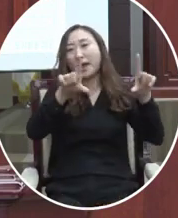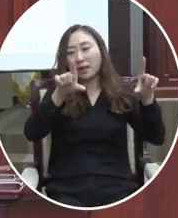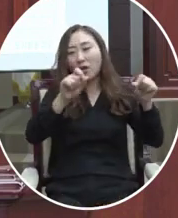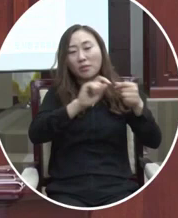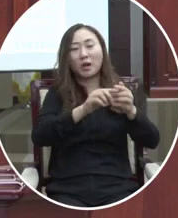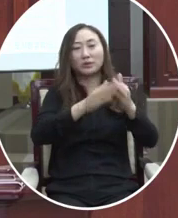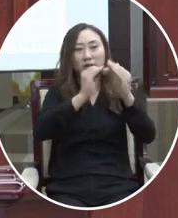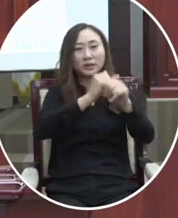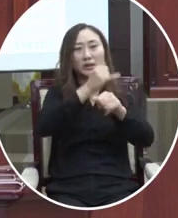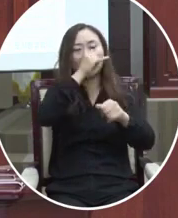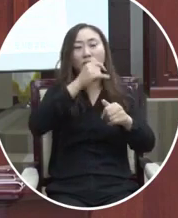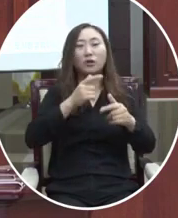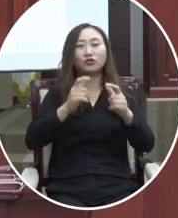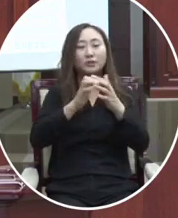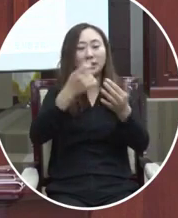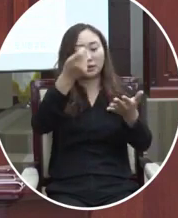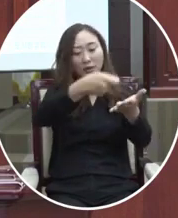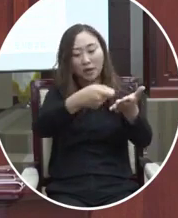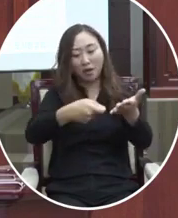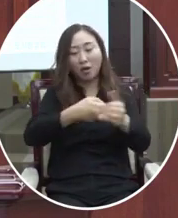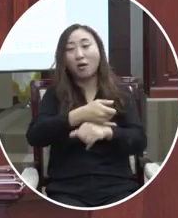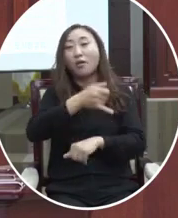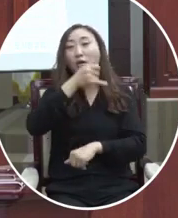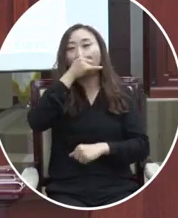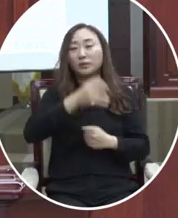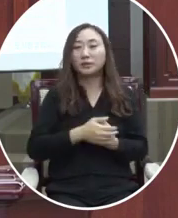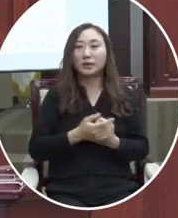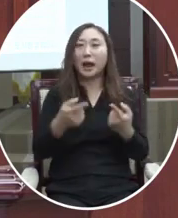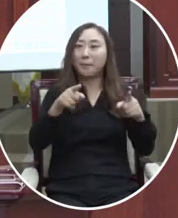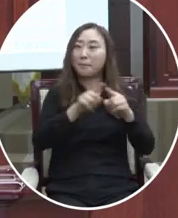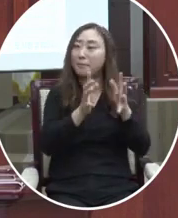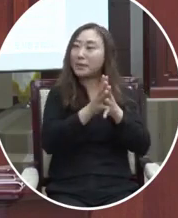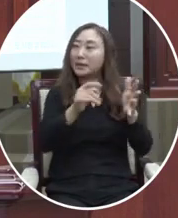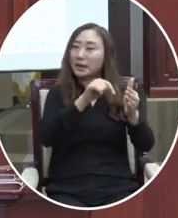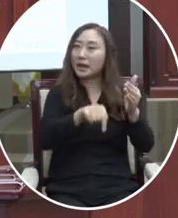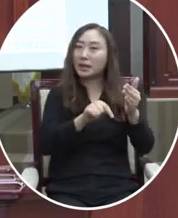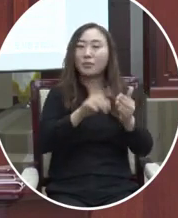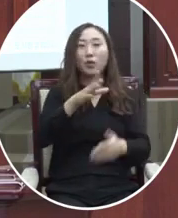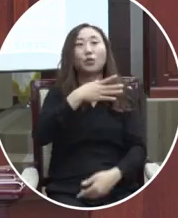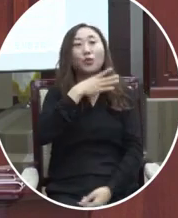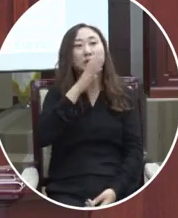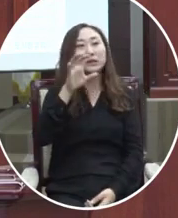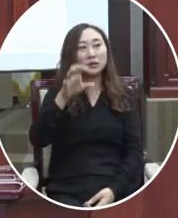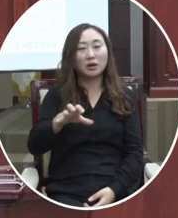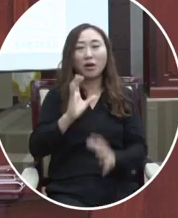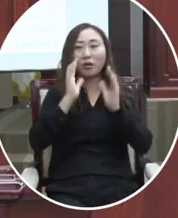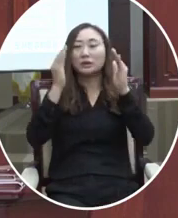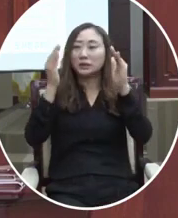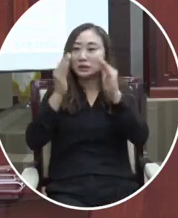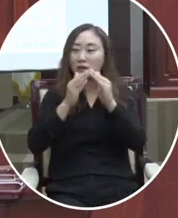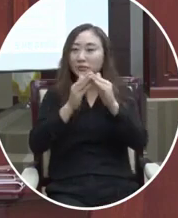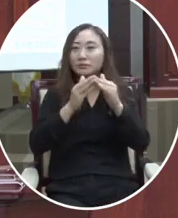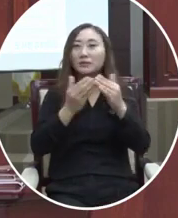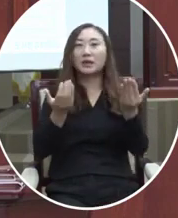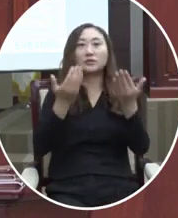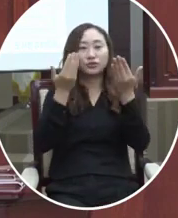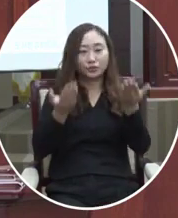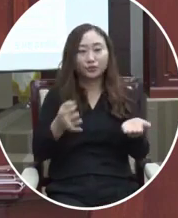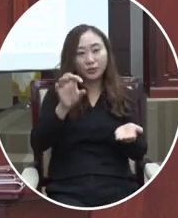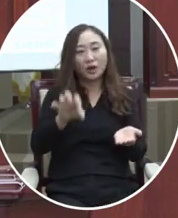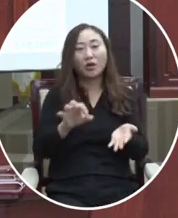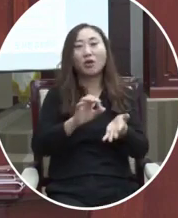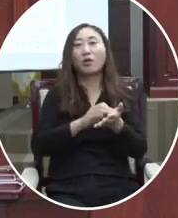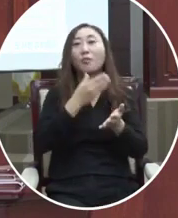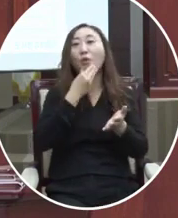위한 주민 서명 운동을 진행하였습니다. 공동주택 내 경로당, 어린이집, 근로자 쉼터 등